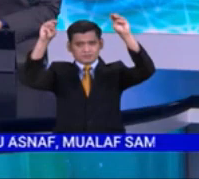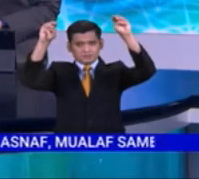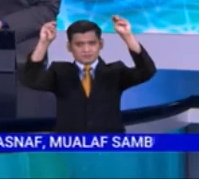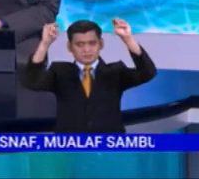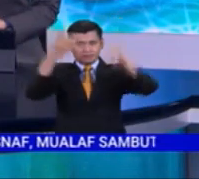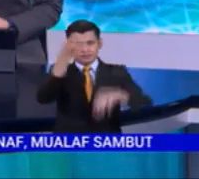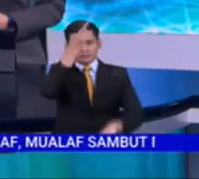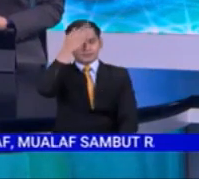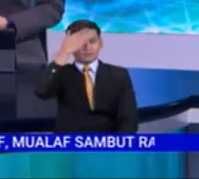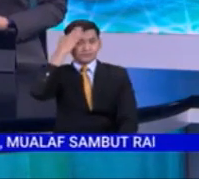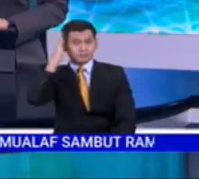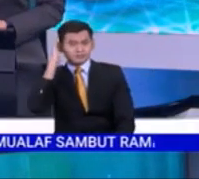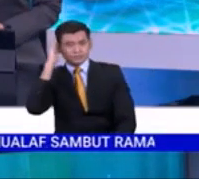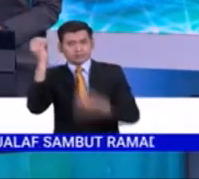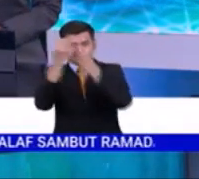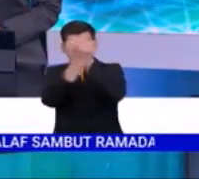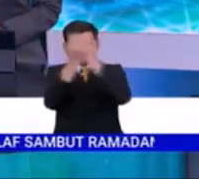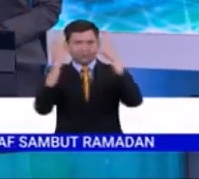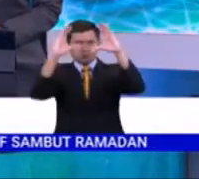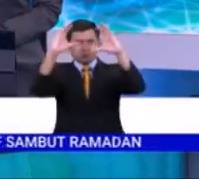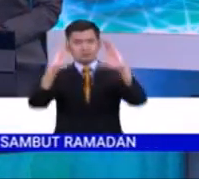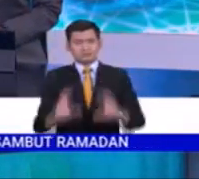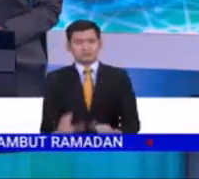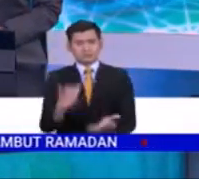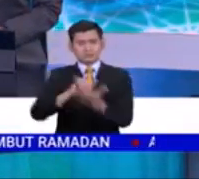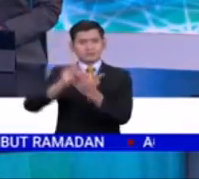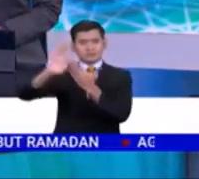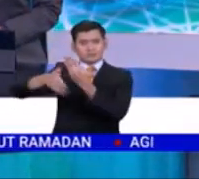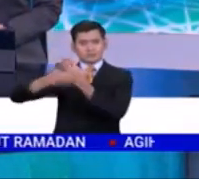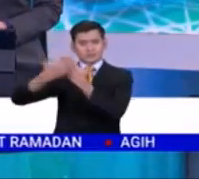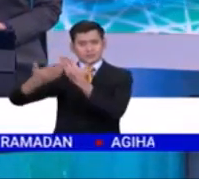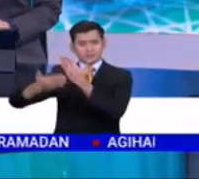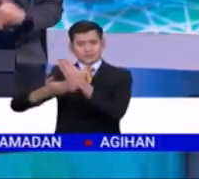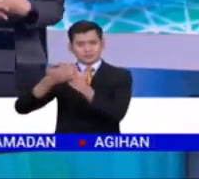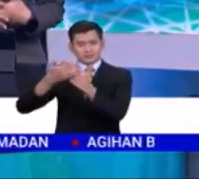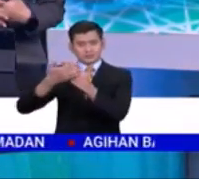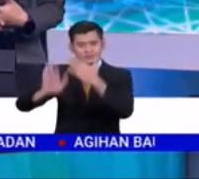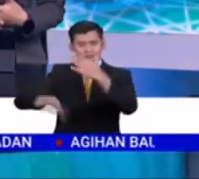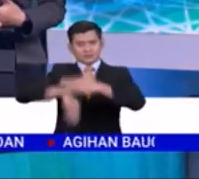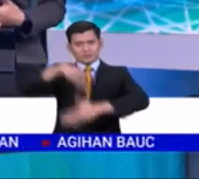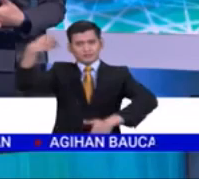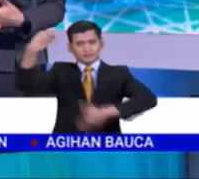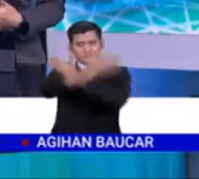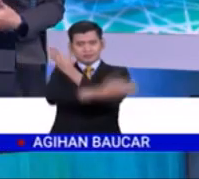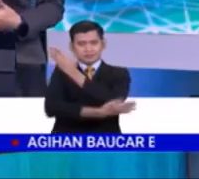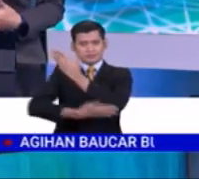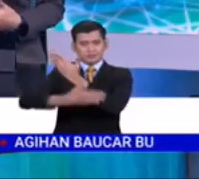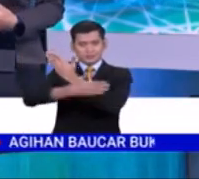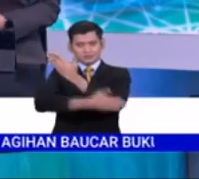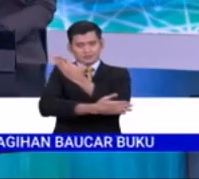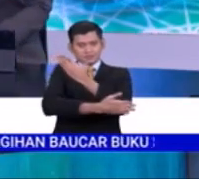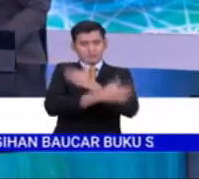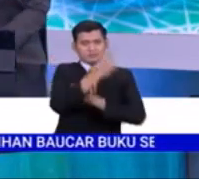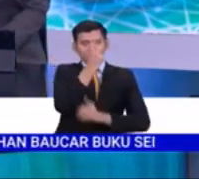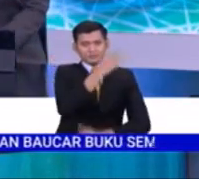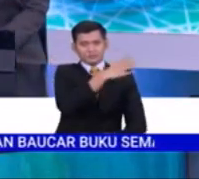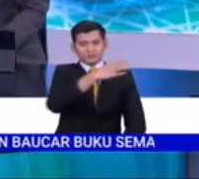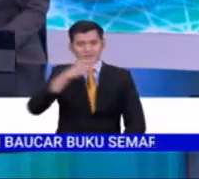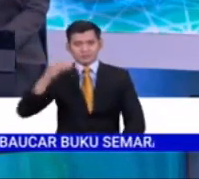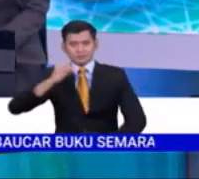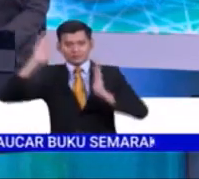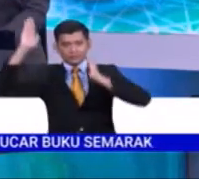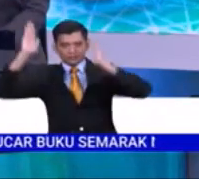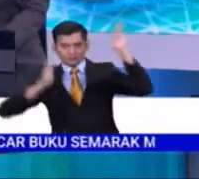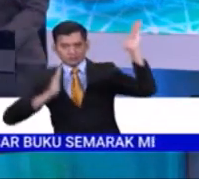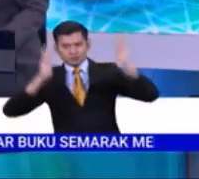Sabri Yaakob berkata langkah berkenaan akan memudahkan perjalanan rakyat kedua-dua negara seiring pembukaan